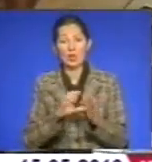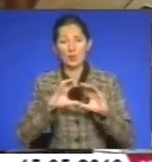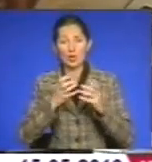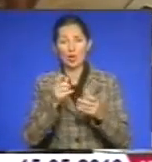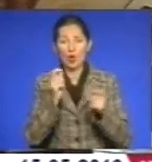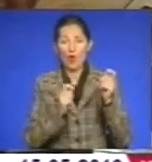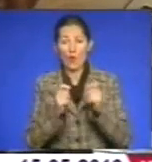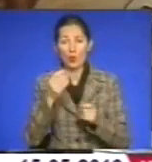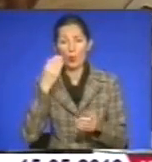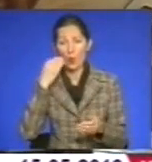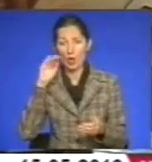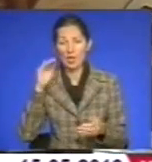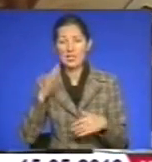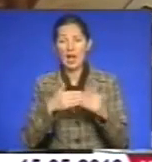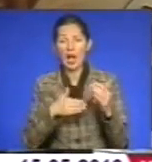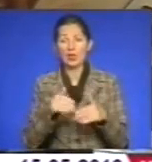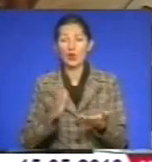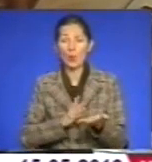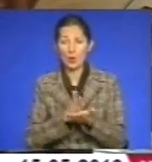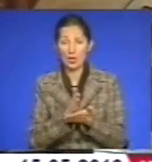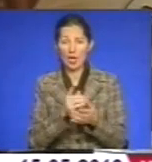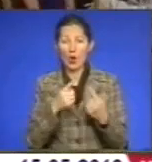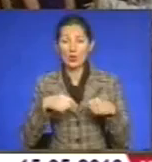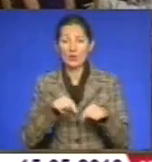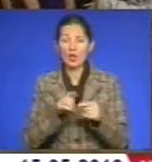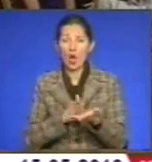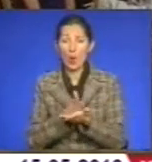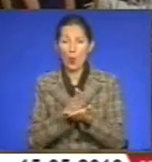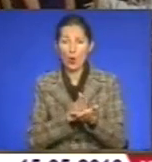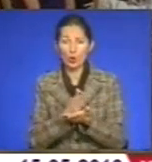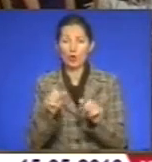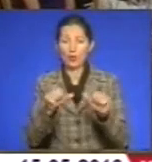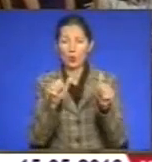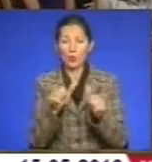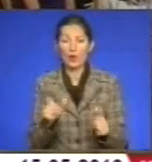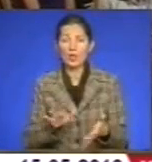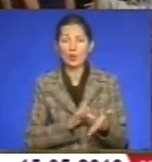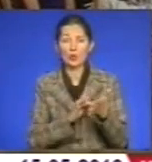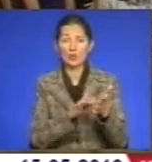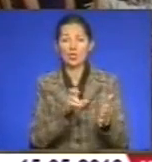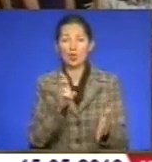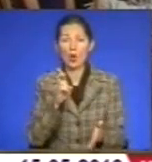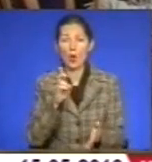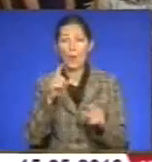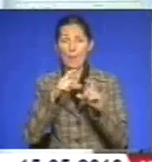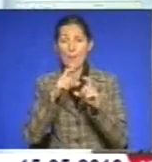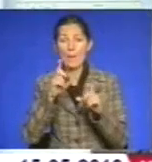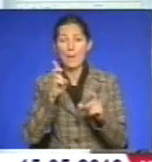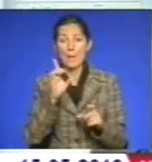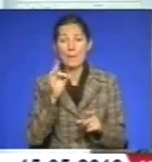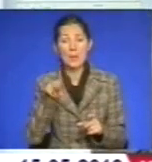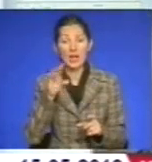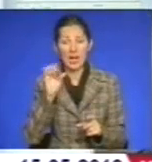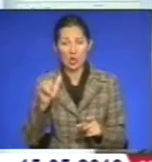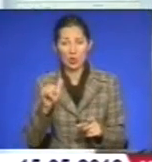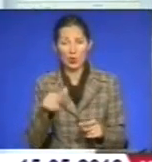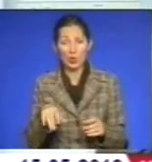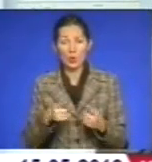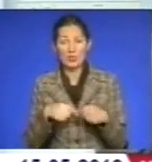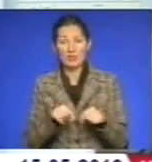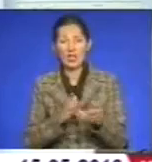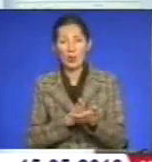у сфері туристичних послуг, формування туристичного бренду Тернопільщини і доступність інформації. Щоб не було проблем з